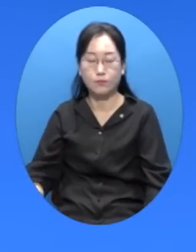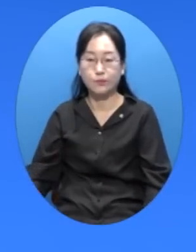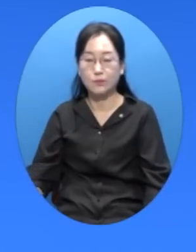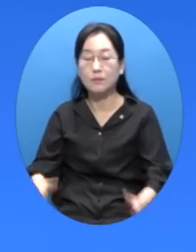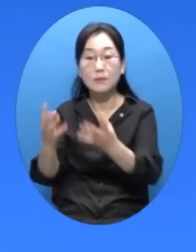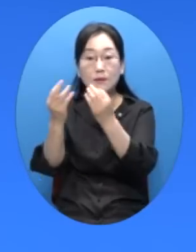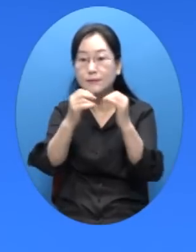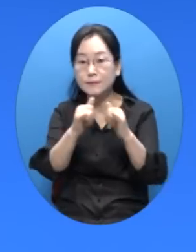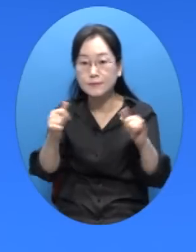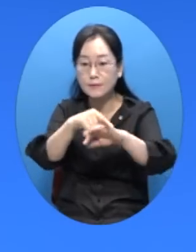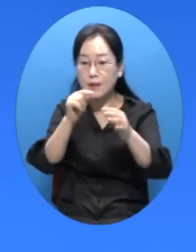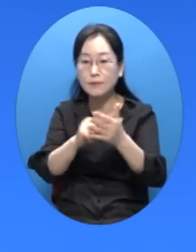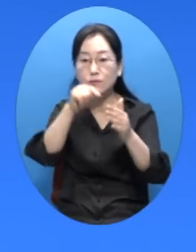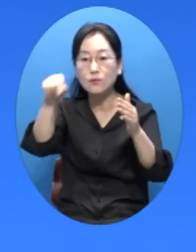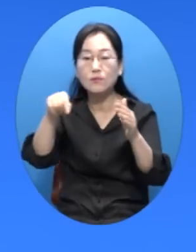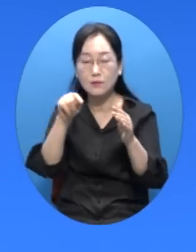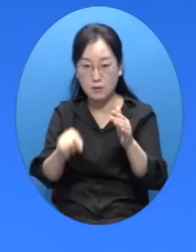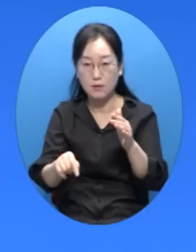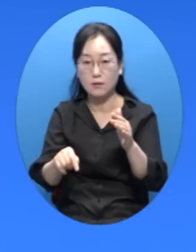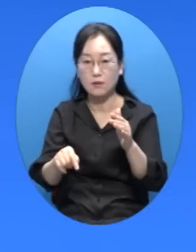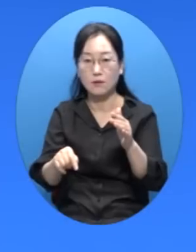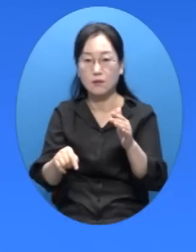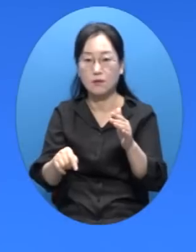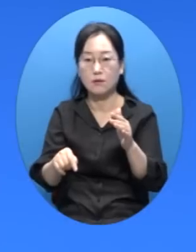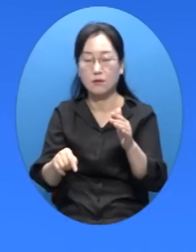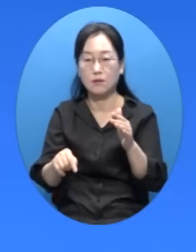그런데 많은 사람들의 마음 가운데